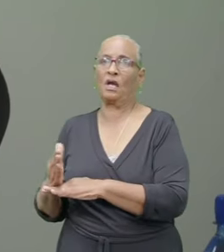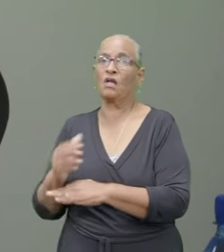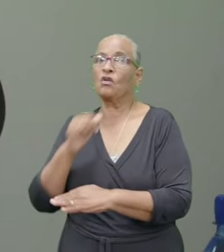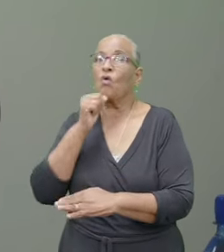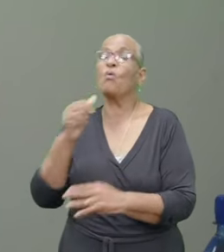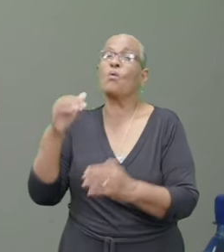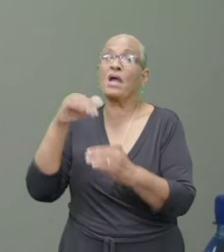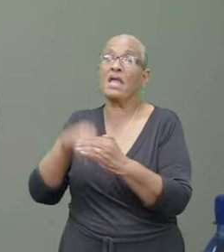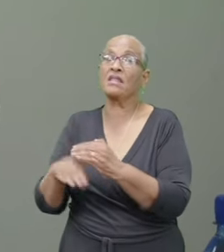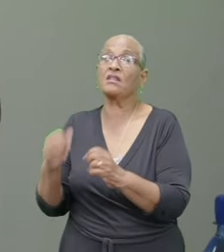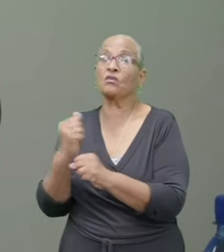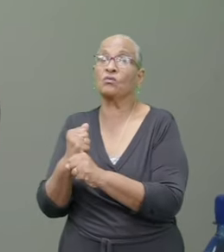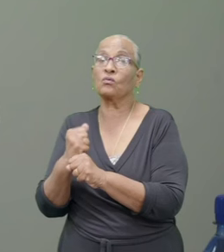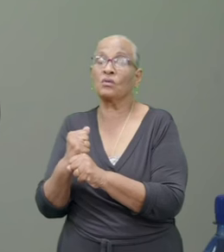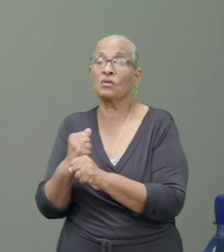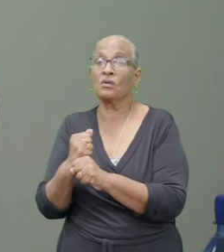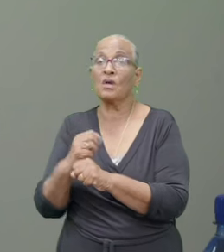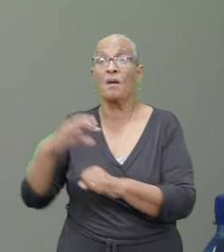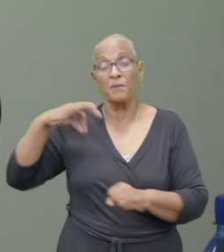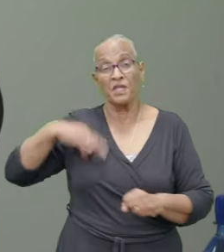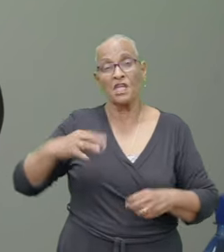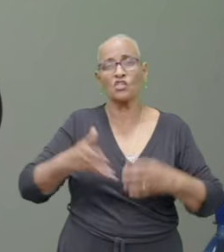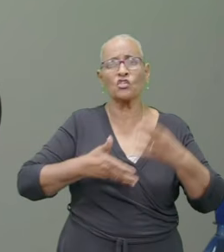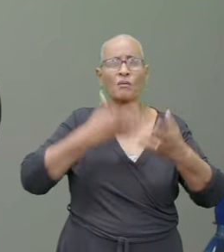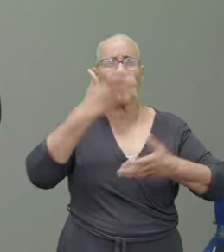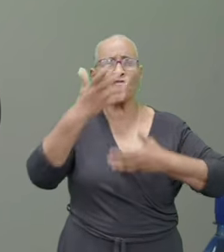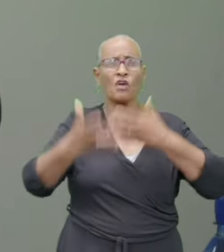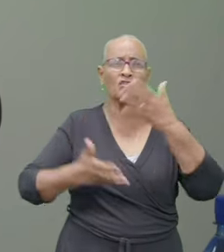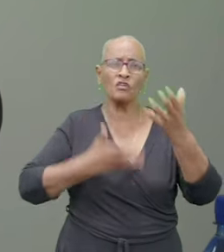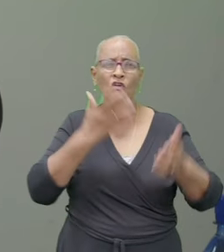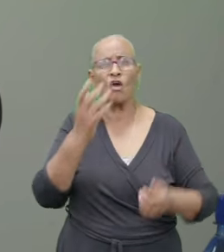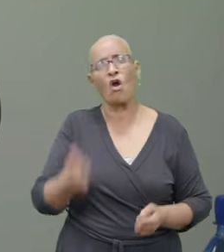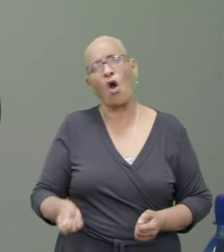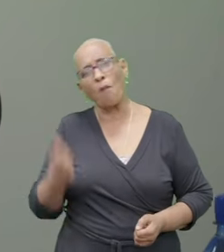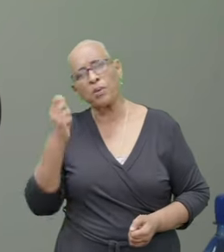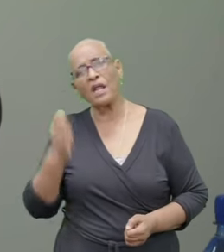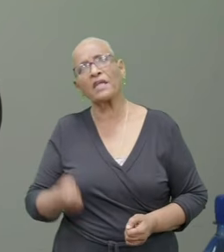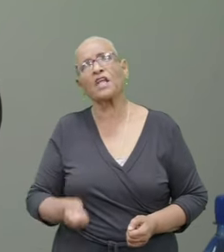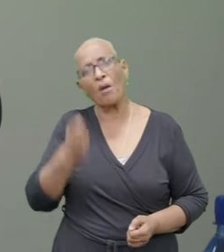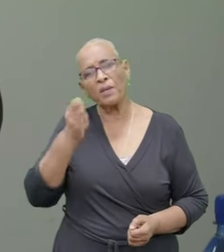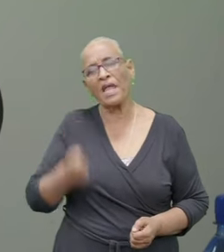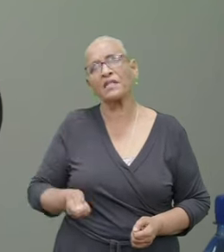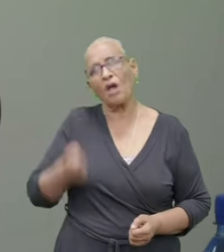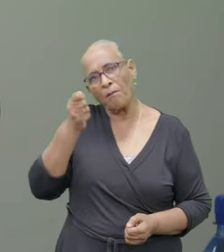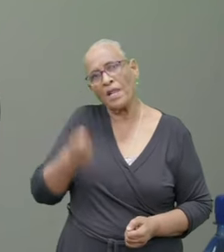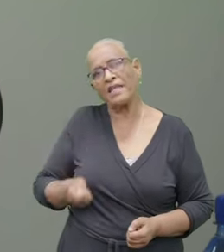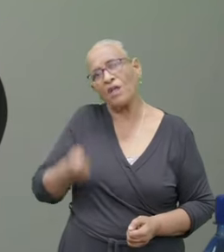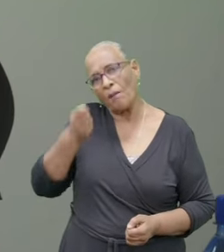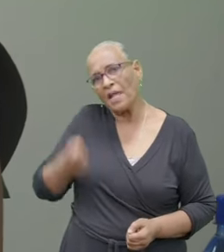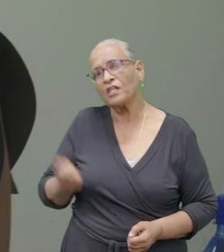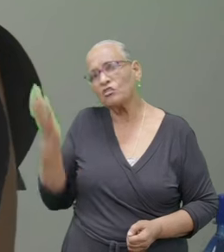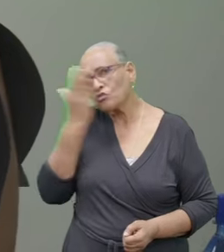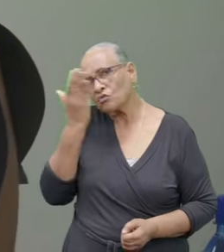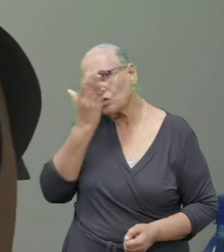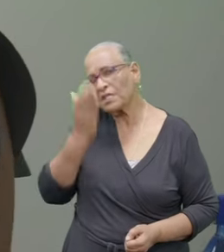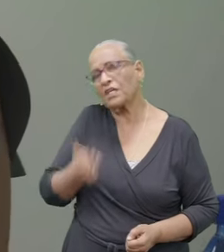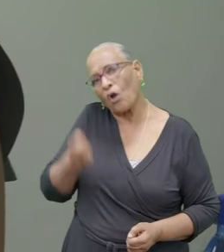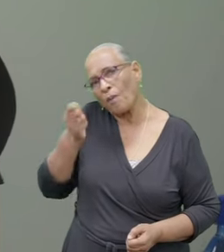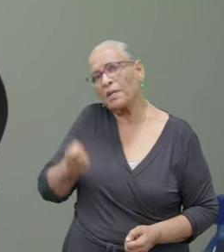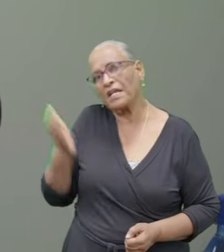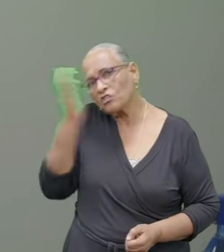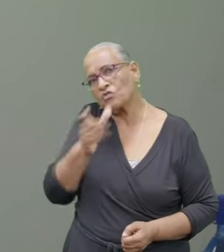minister heeft op een gegeven moment ook al uitgebreid gesproken over opleiden. We blijven opleiden, opleiden, opleiden. En op een gegeven moment